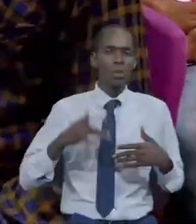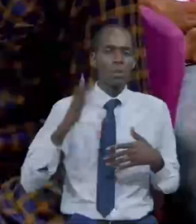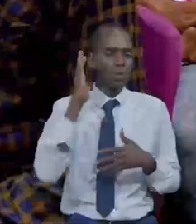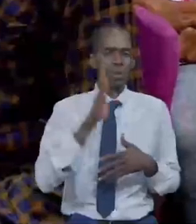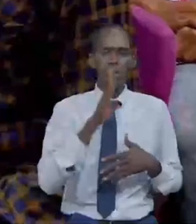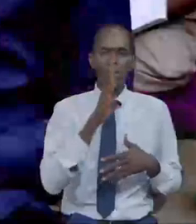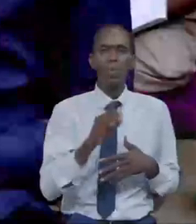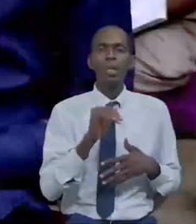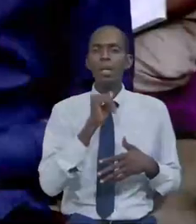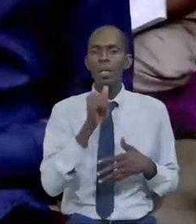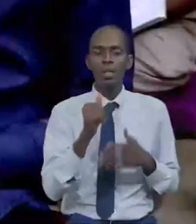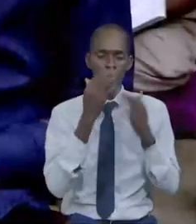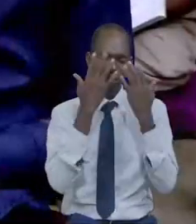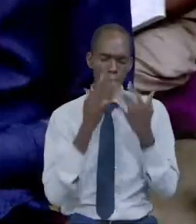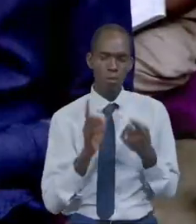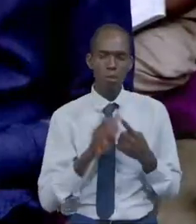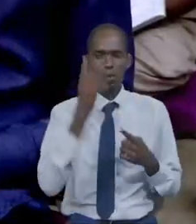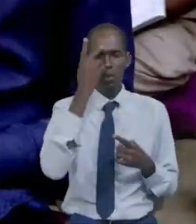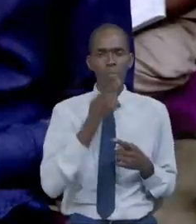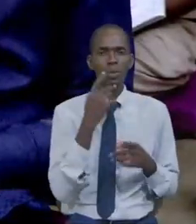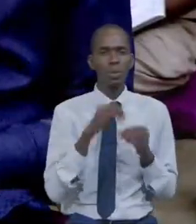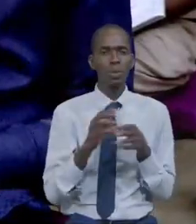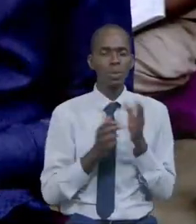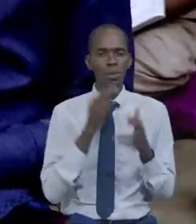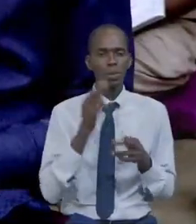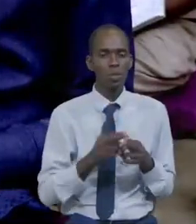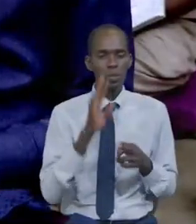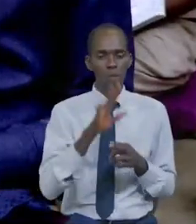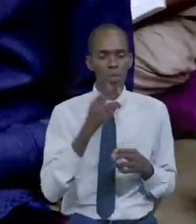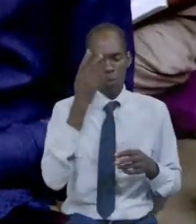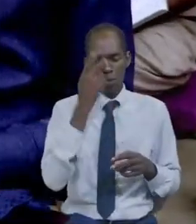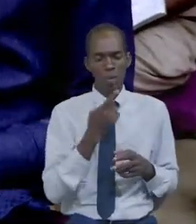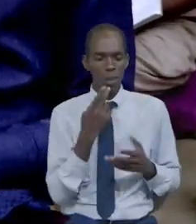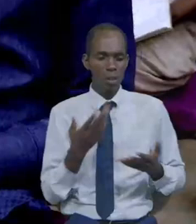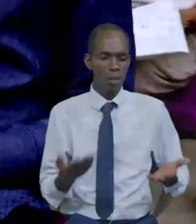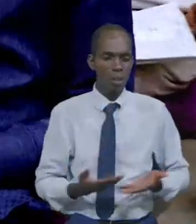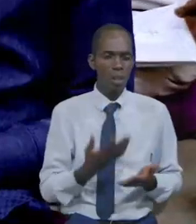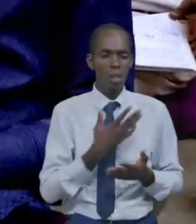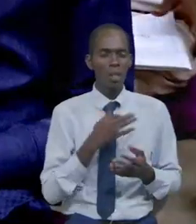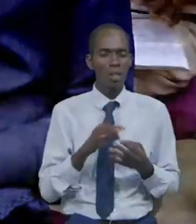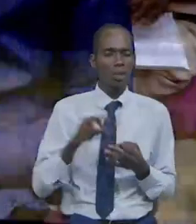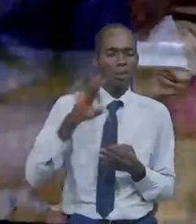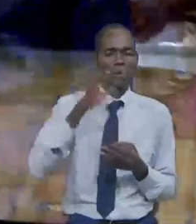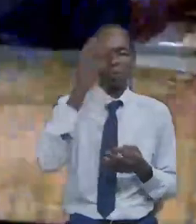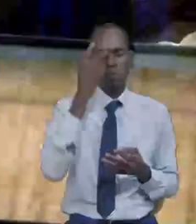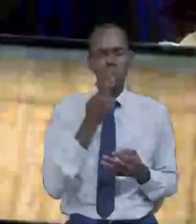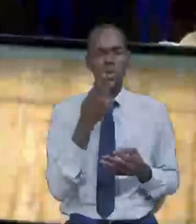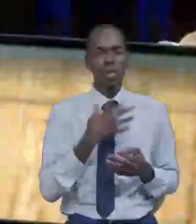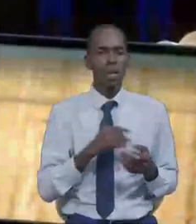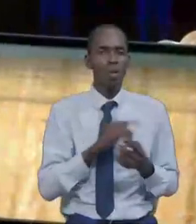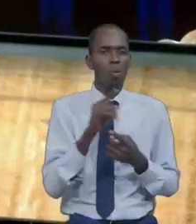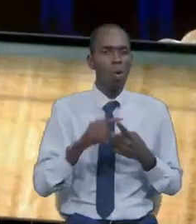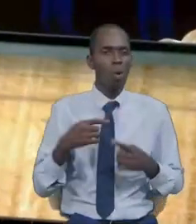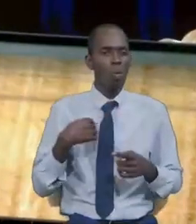vie de tristesse à tes parents physiques, biologiques, génétiques et